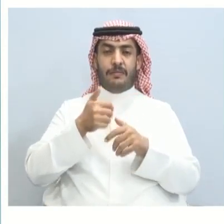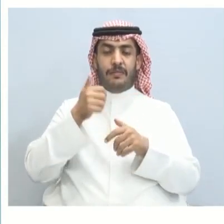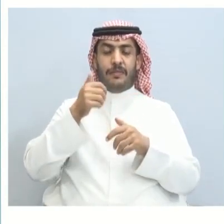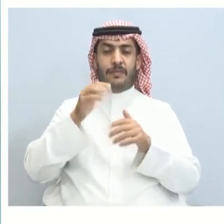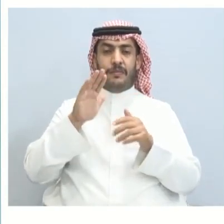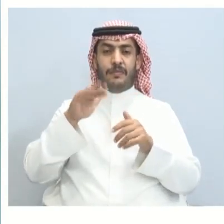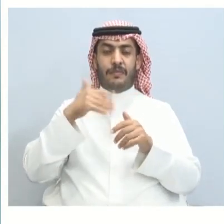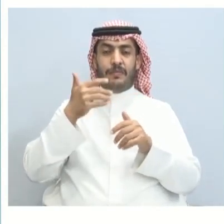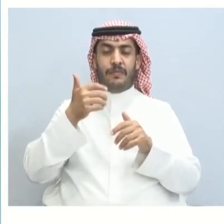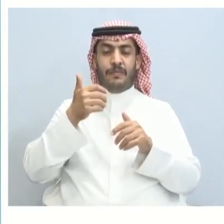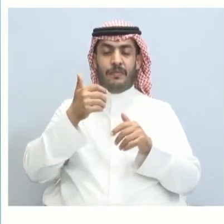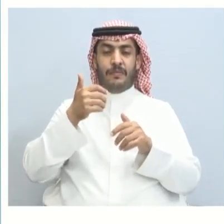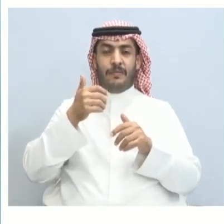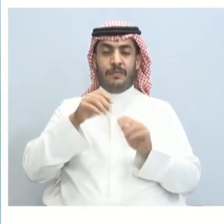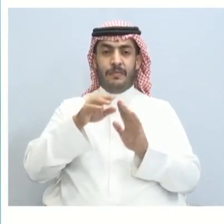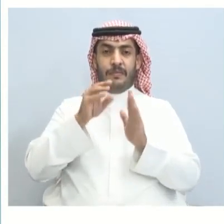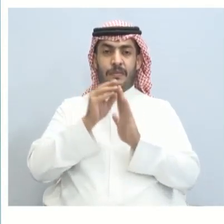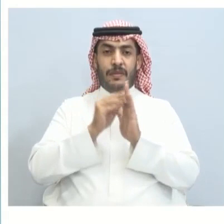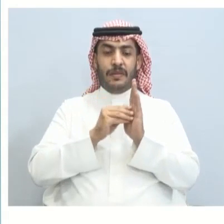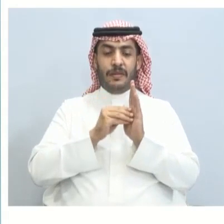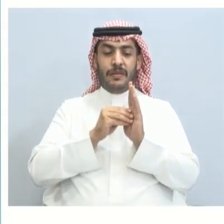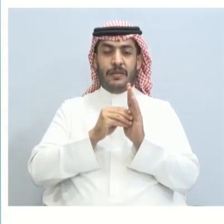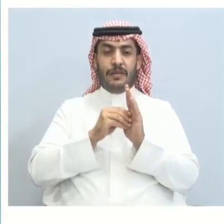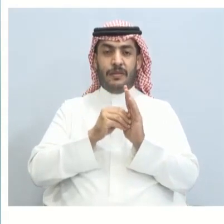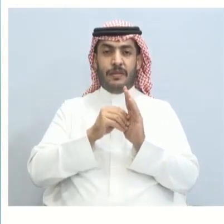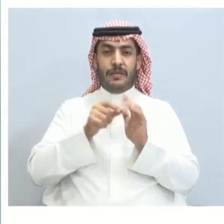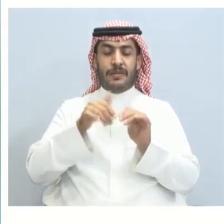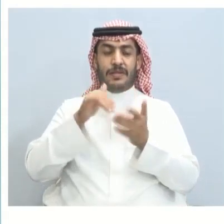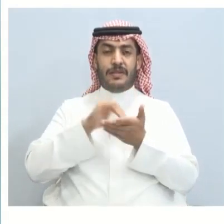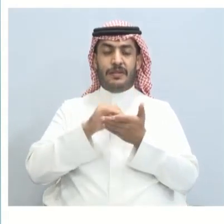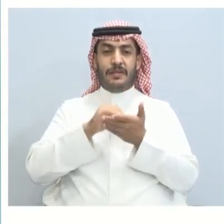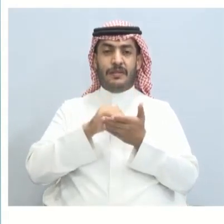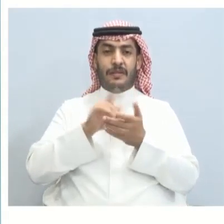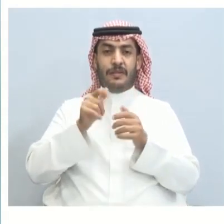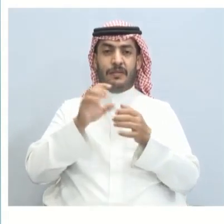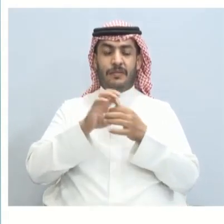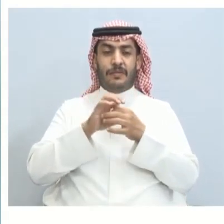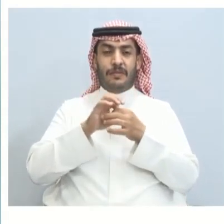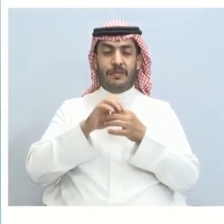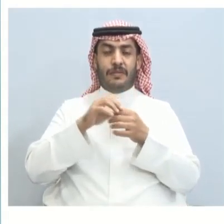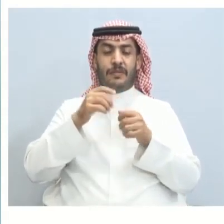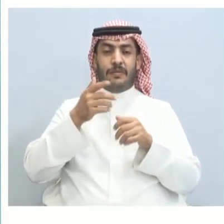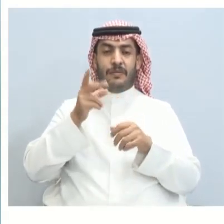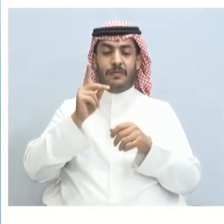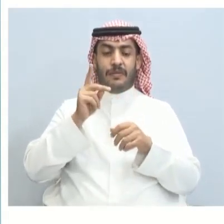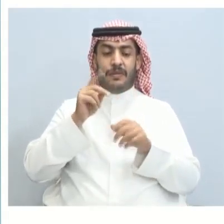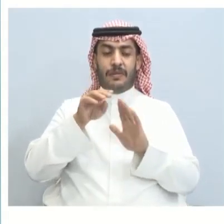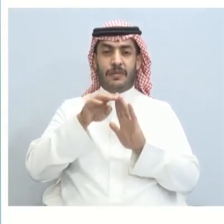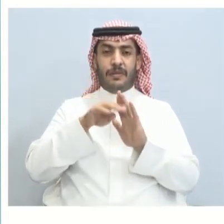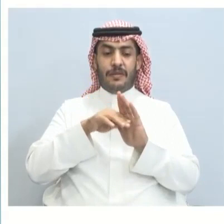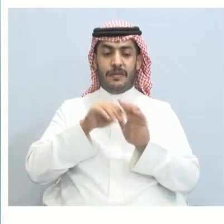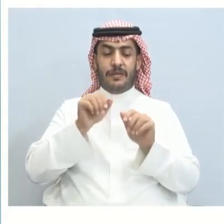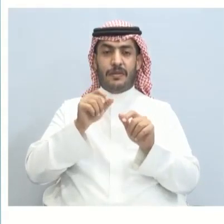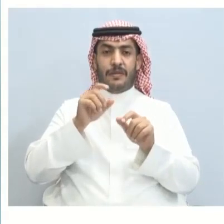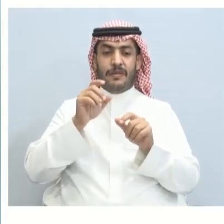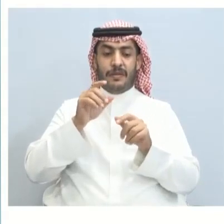وبالتالي من يقوم بتسجيله هو السكرتير تسجيل اي موعد قادم وذلك في مفكرته كرهت ايضا